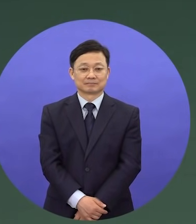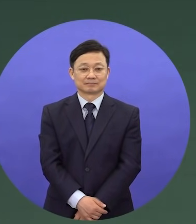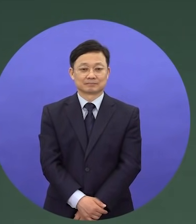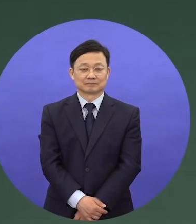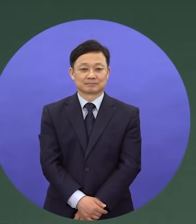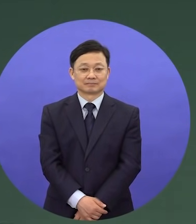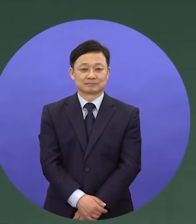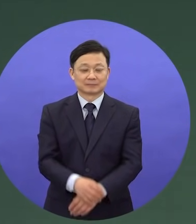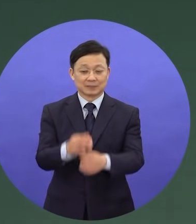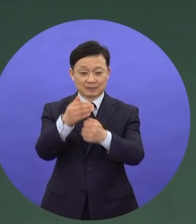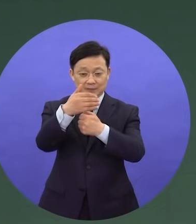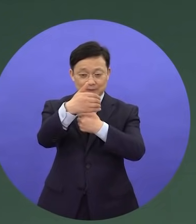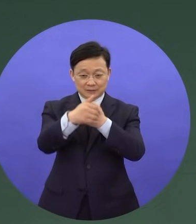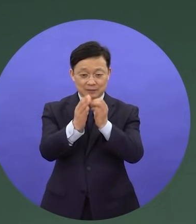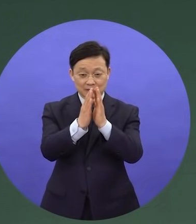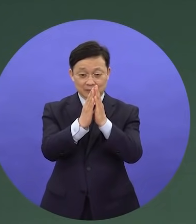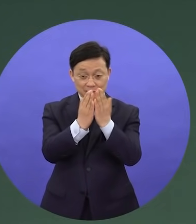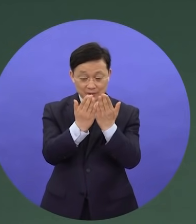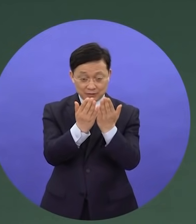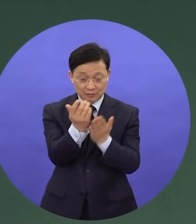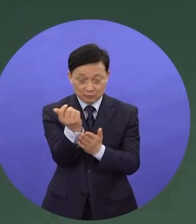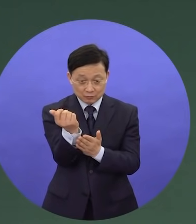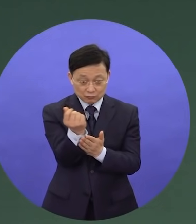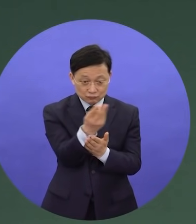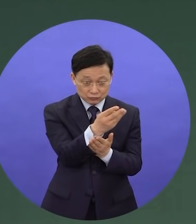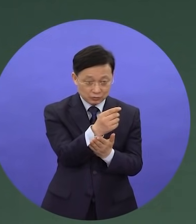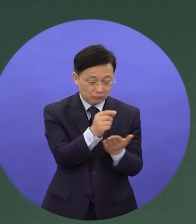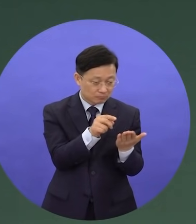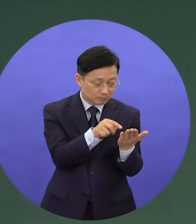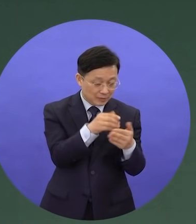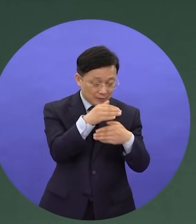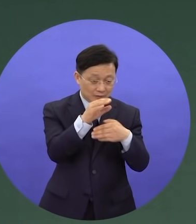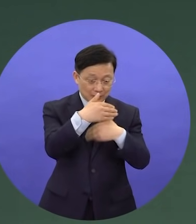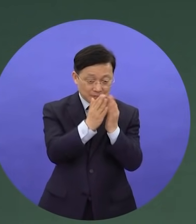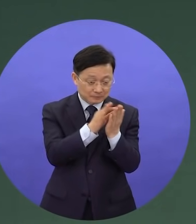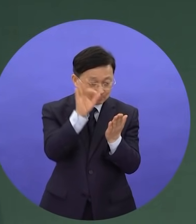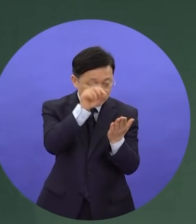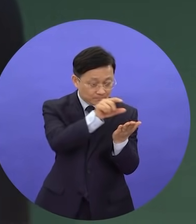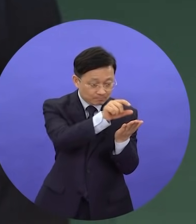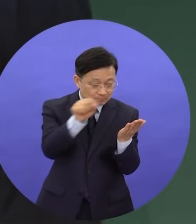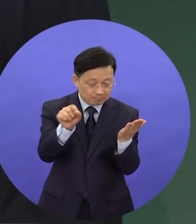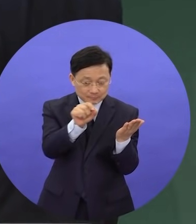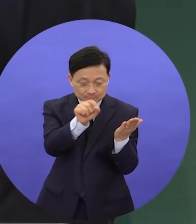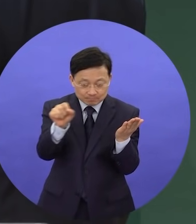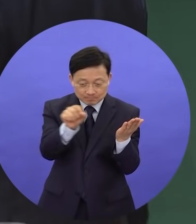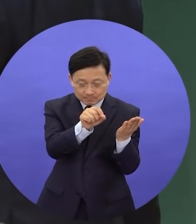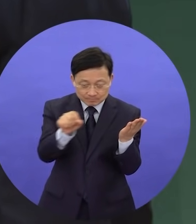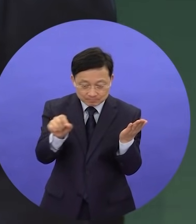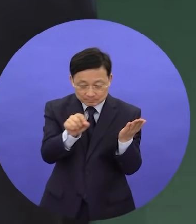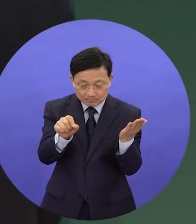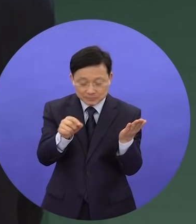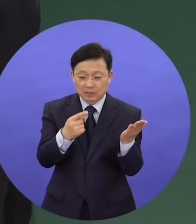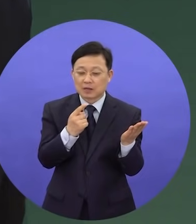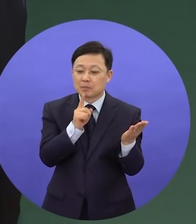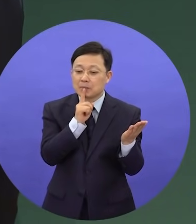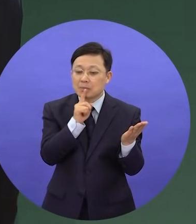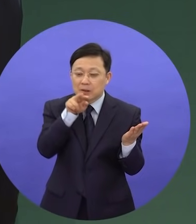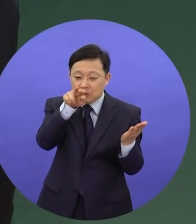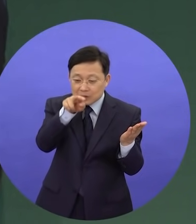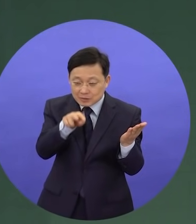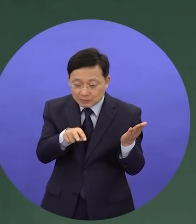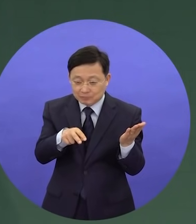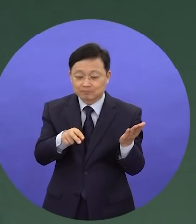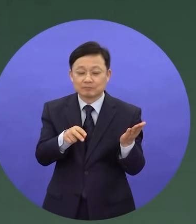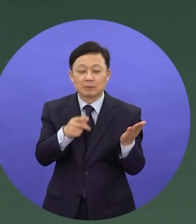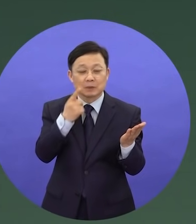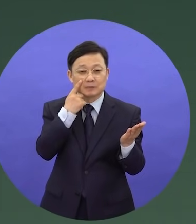수 있는 말씀을 이렇게 쓰라 말이에요. 그걸 읽도록. And so when I'm talking about the Bible verse, the actual Bible verse, write it down so that you can read it.